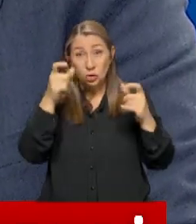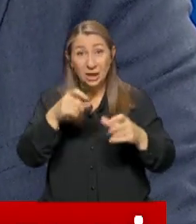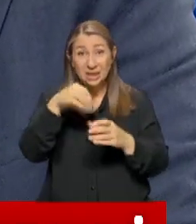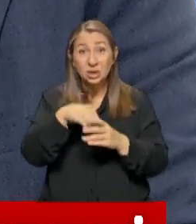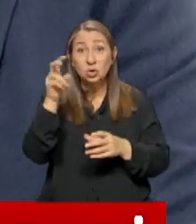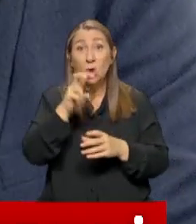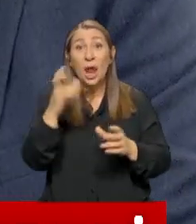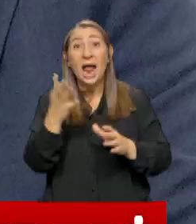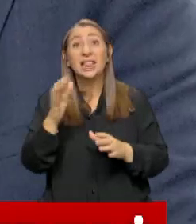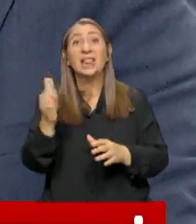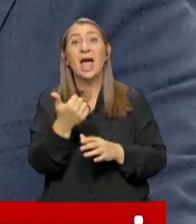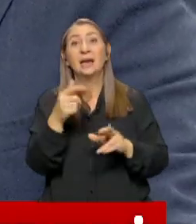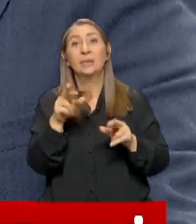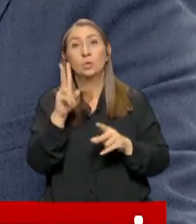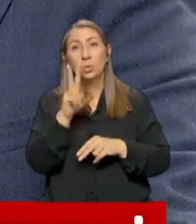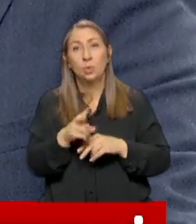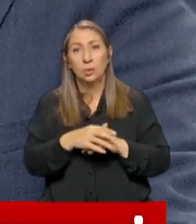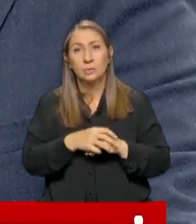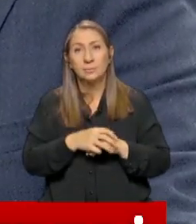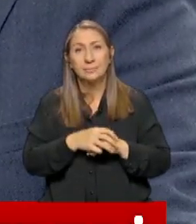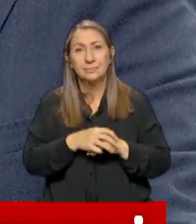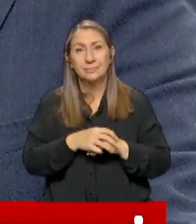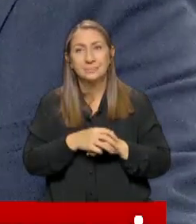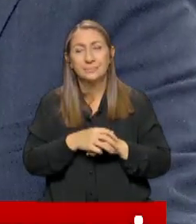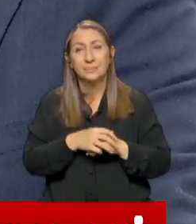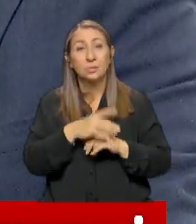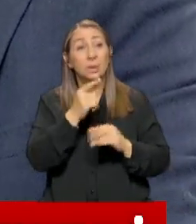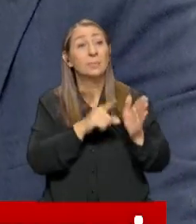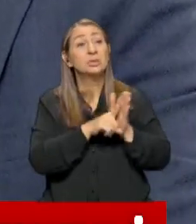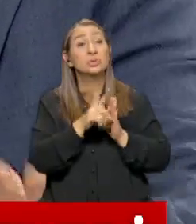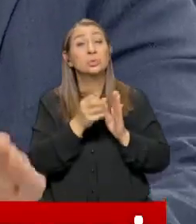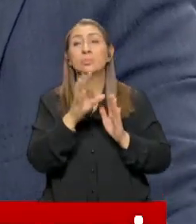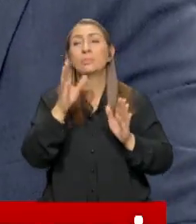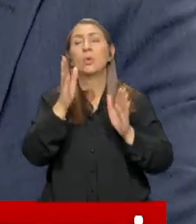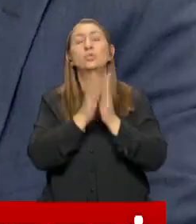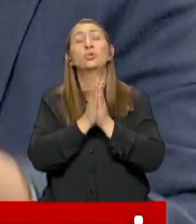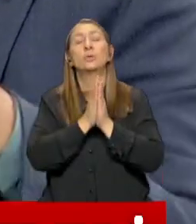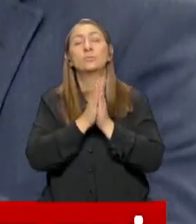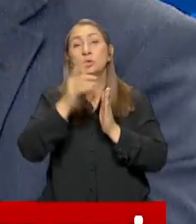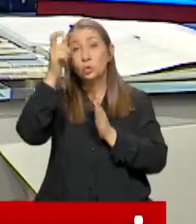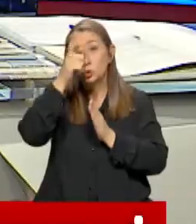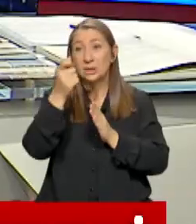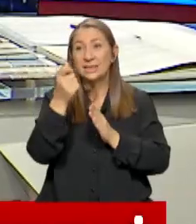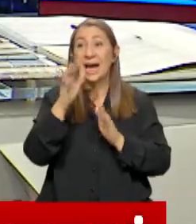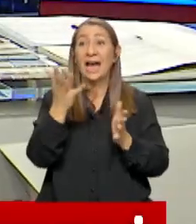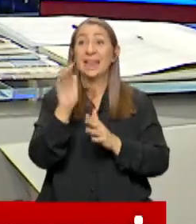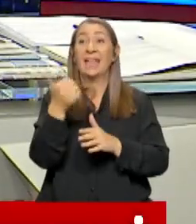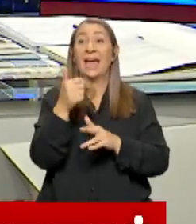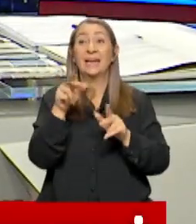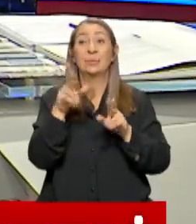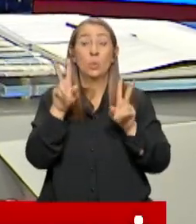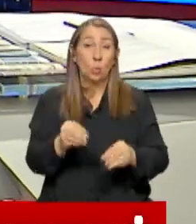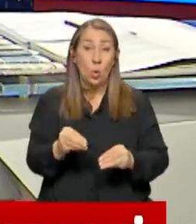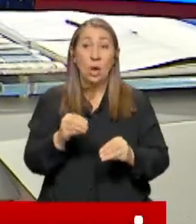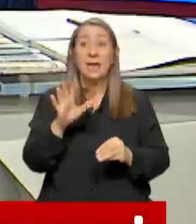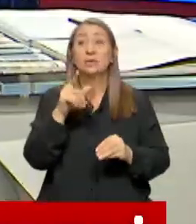açısından dolar hala değerli hale geliyor buradan bir şey Türkiye özür dilerim Türkiye açısından Türk Lirası hala değerli hale geliyor